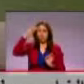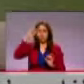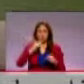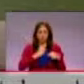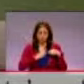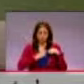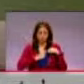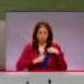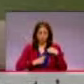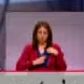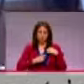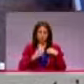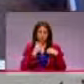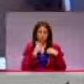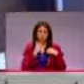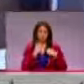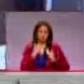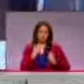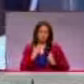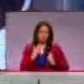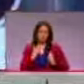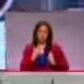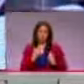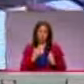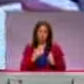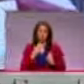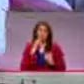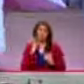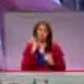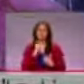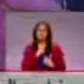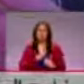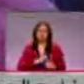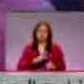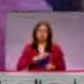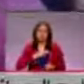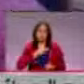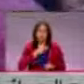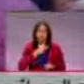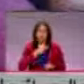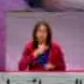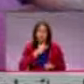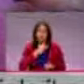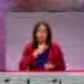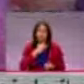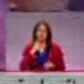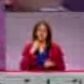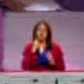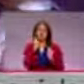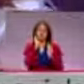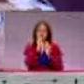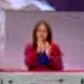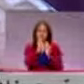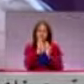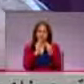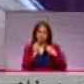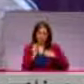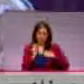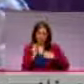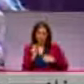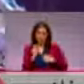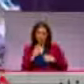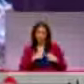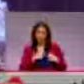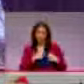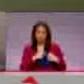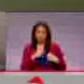الاذين الايسر والبطين الايسر، كان لابد من التدخل الجراحي. الحمد لله قدرنا نصلح الصمام ونحافظ